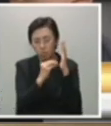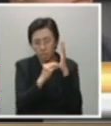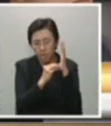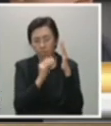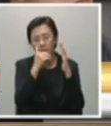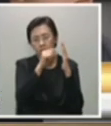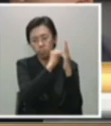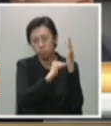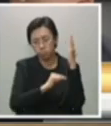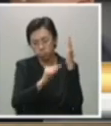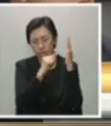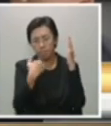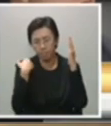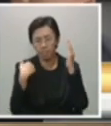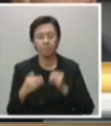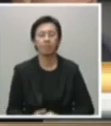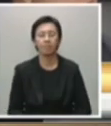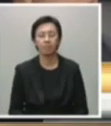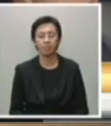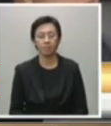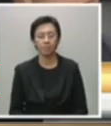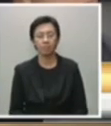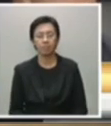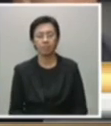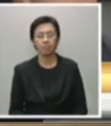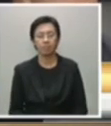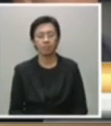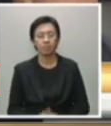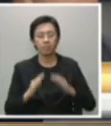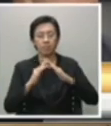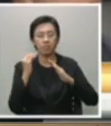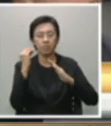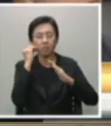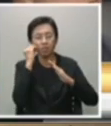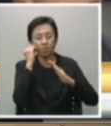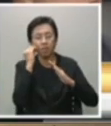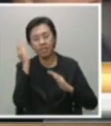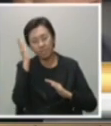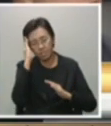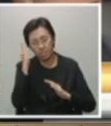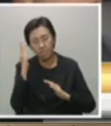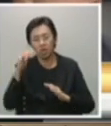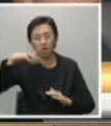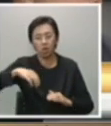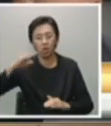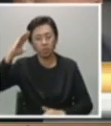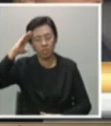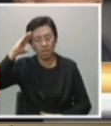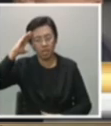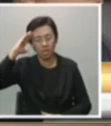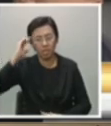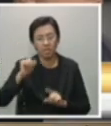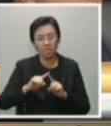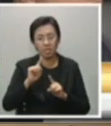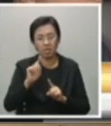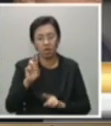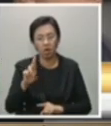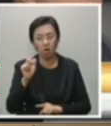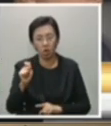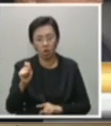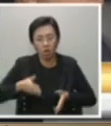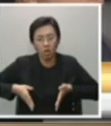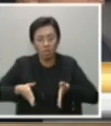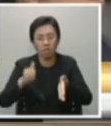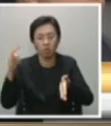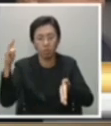ภูมิภาคกรณีบ้านพักในกรมทหารราบที่1รักษาพระองค์ถนนวิภา